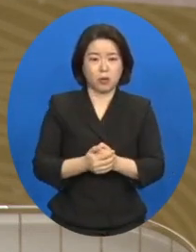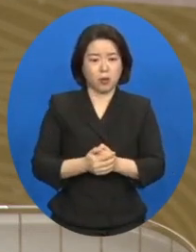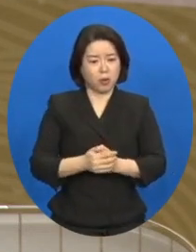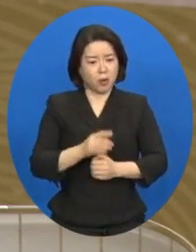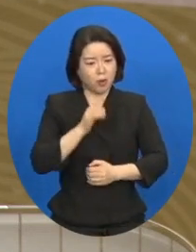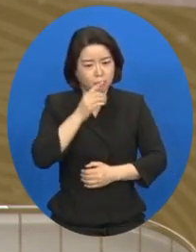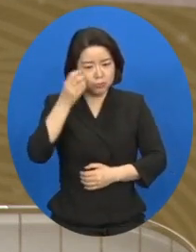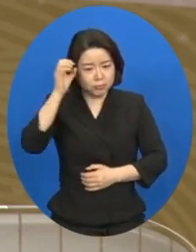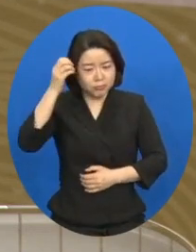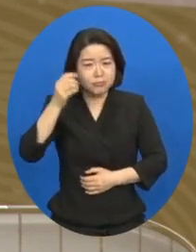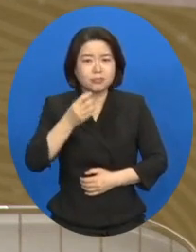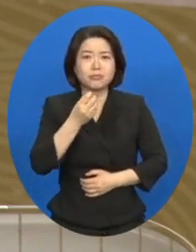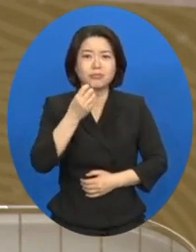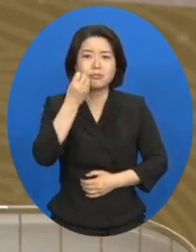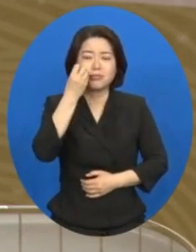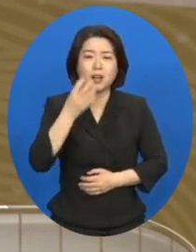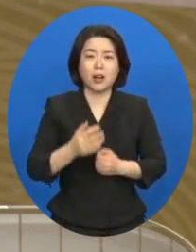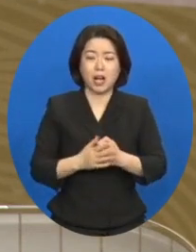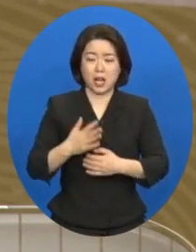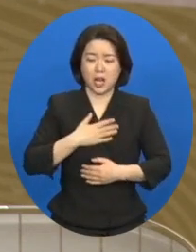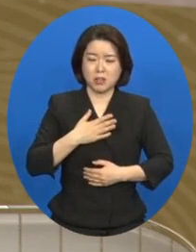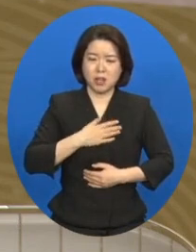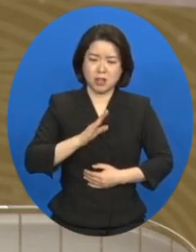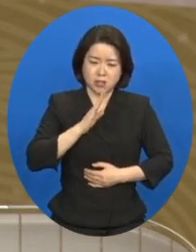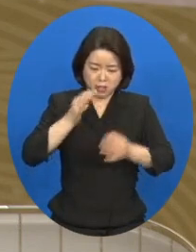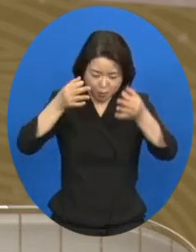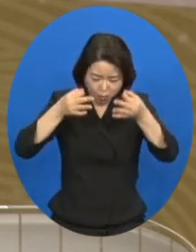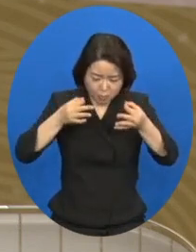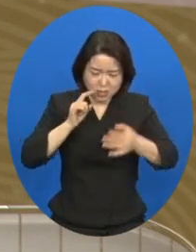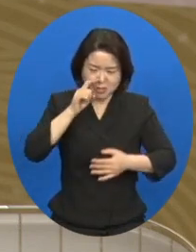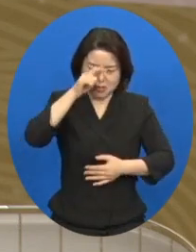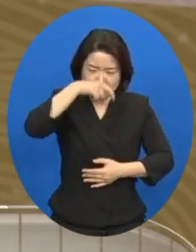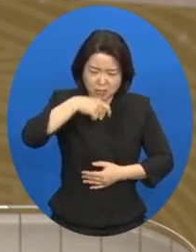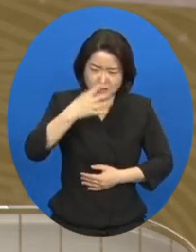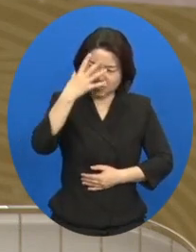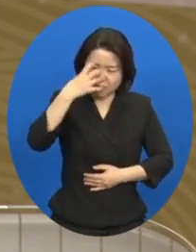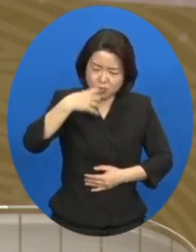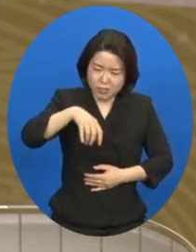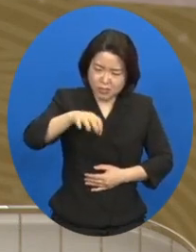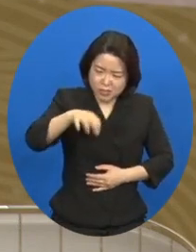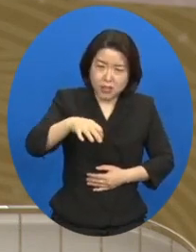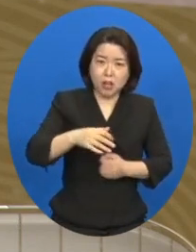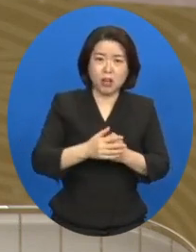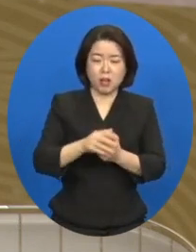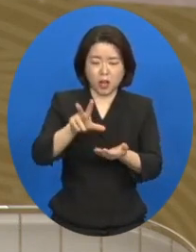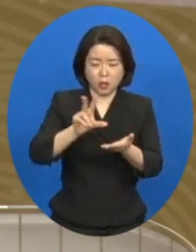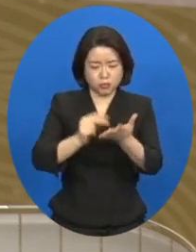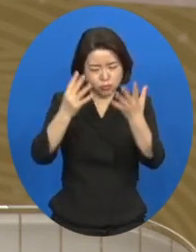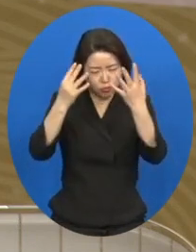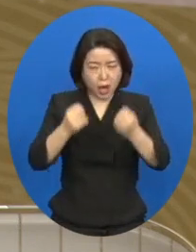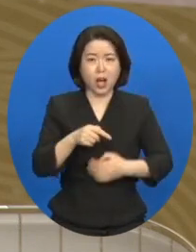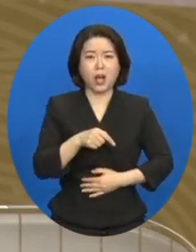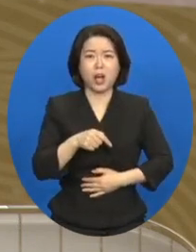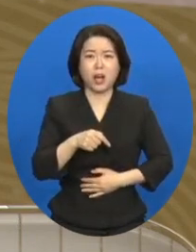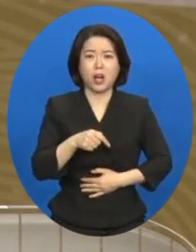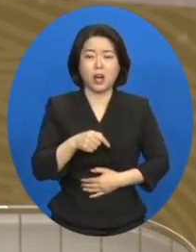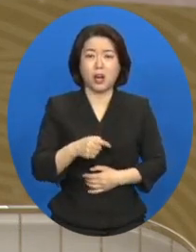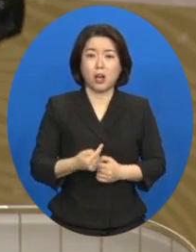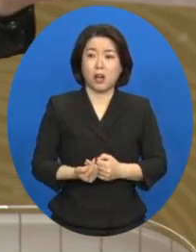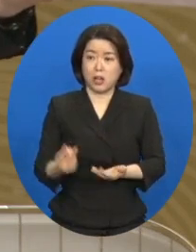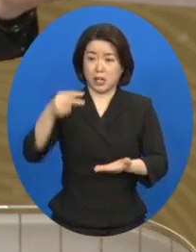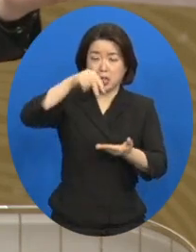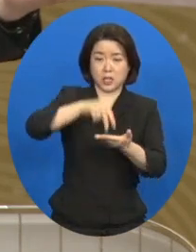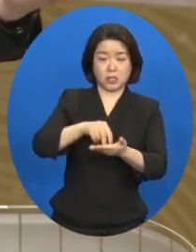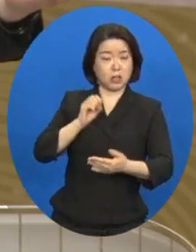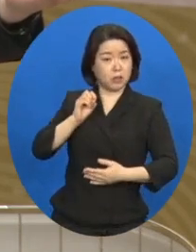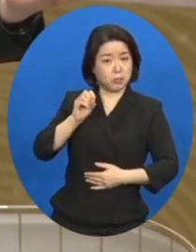거잖아요. 아니, 우리가 얼마나 더럽고 추하고 그리고 문제가 많은데 일어나서